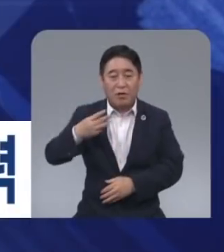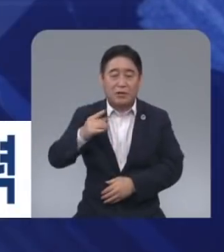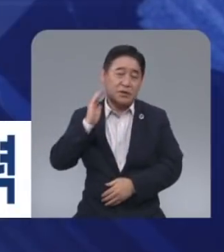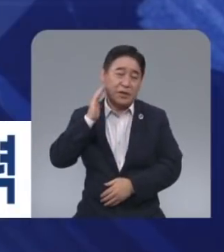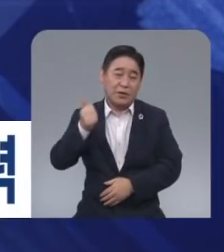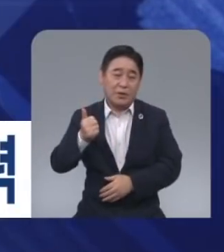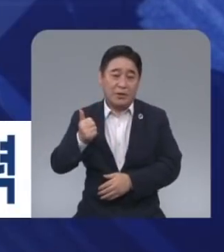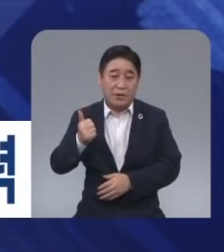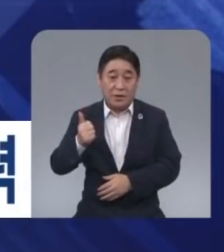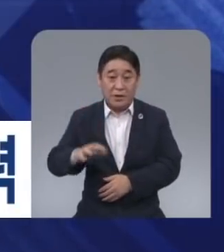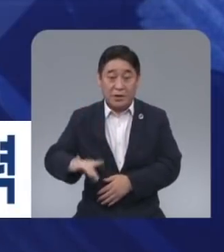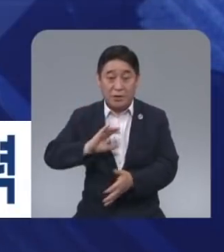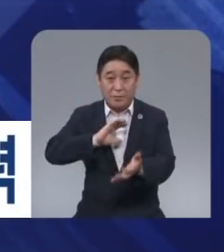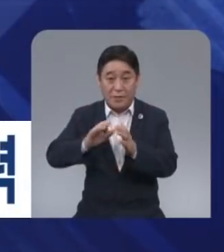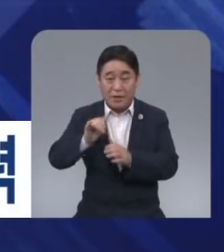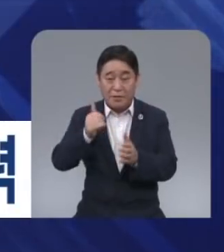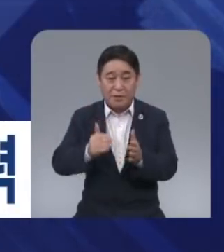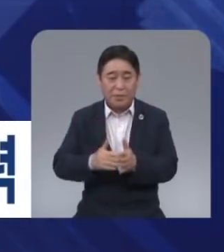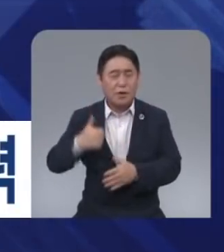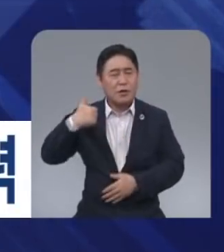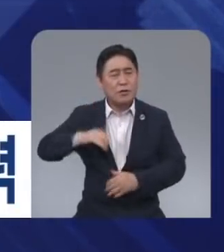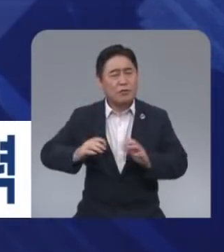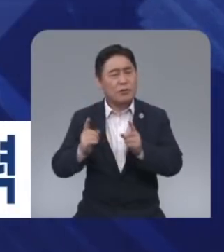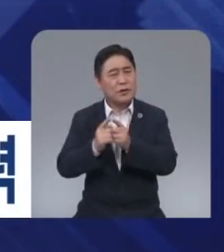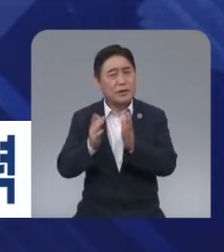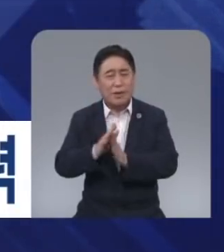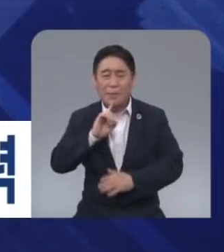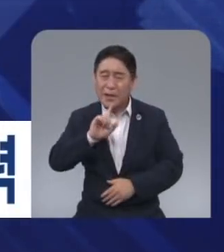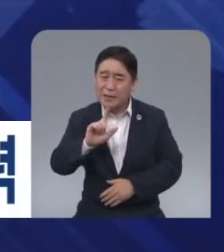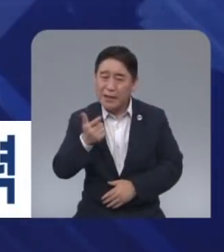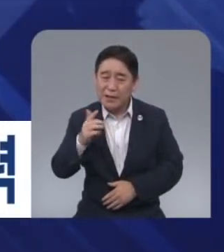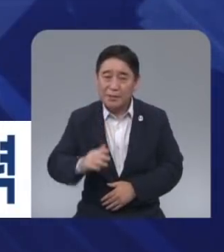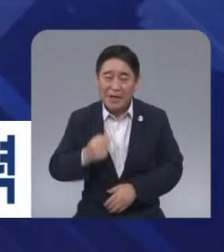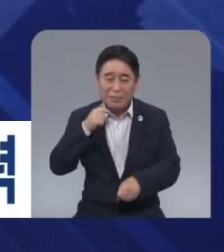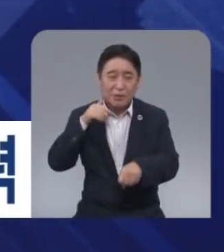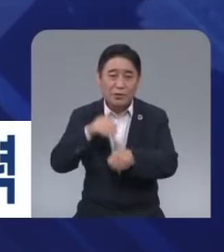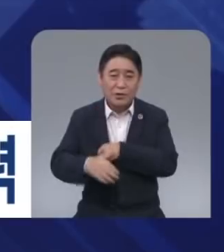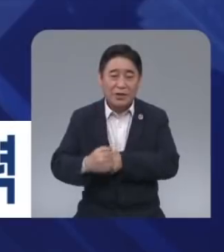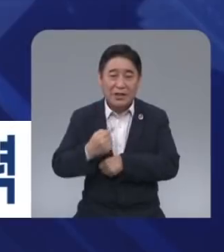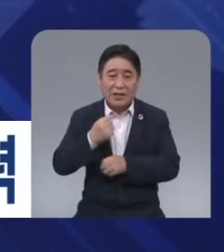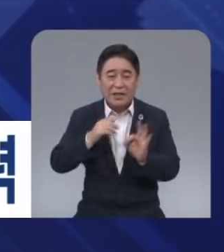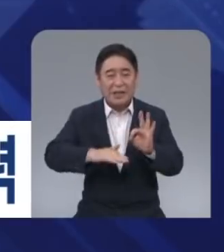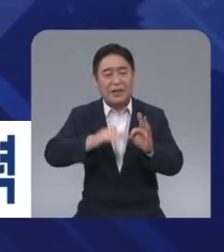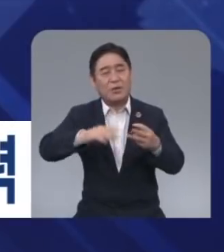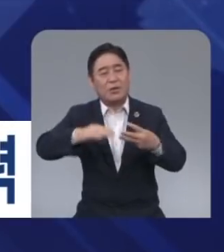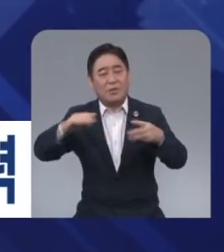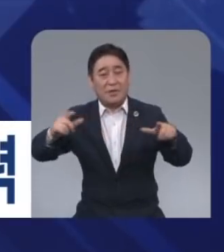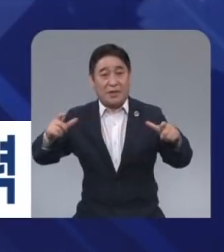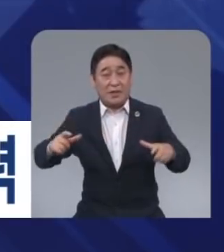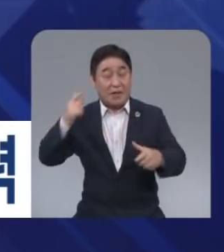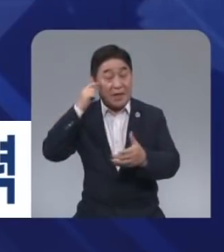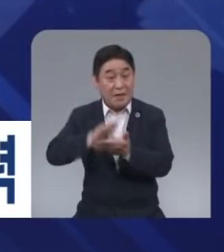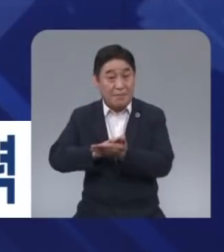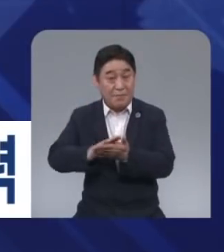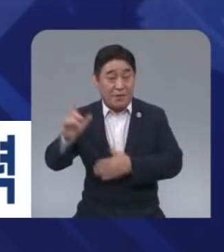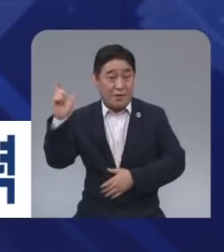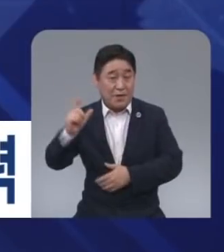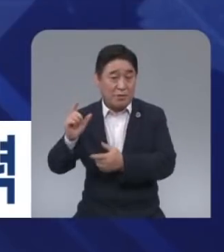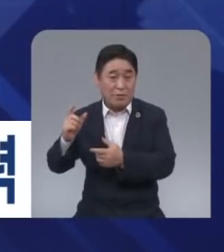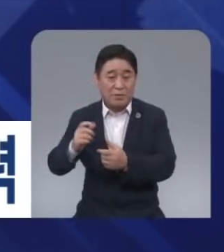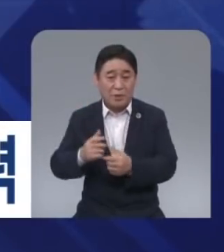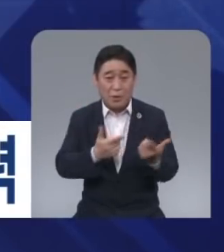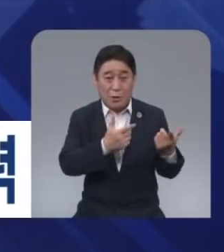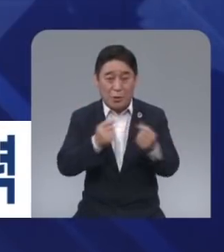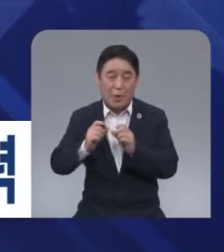쿼드 정상들은 중국을 직접 언급하지는 않았지만 민주주의와 인도 태평양 지역의 평화를 강조하며 한 목소리를 냈습니다.